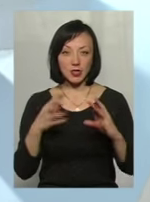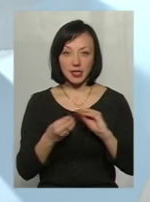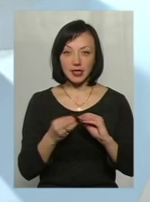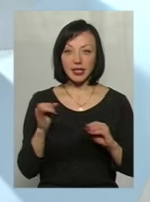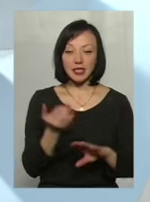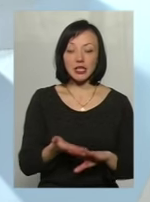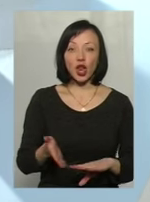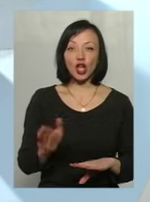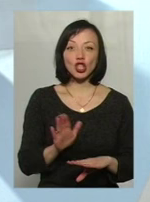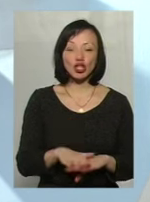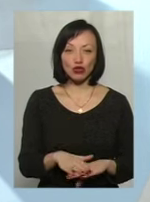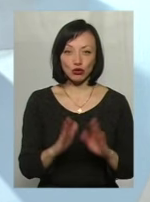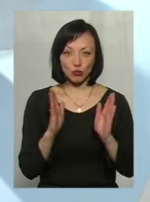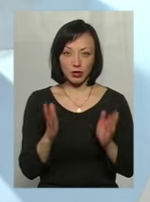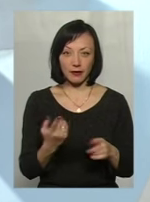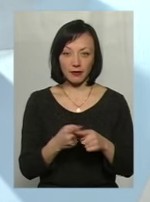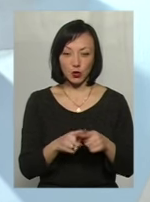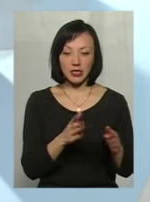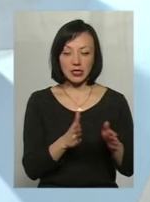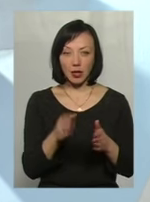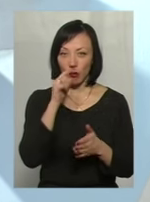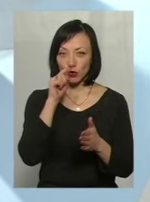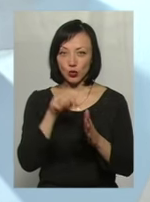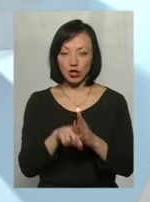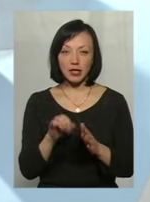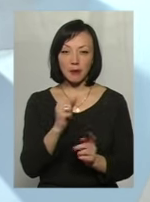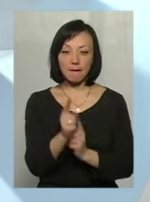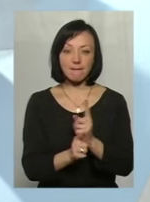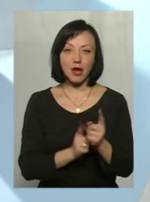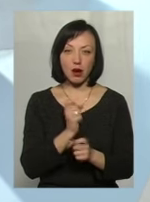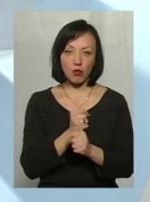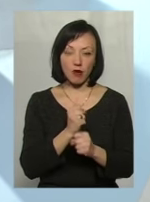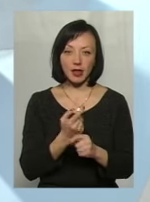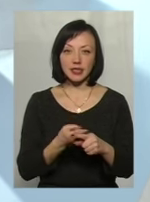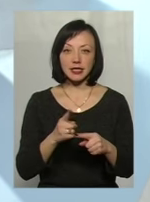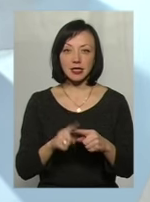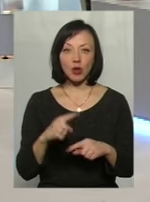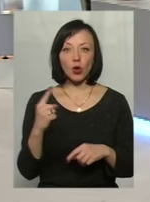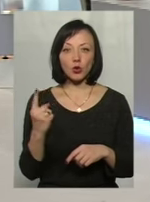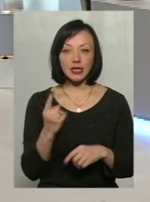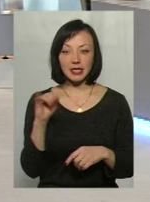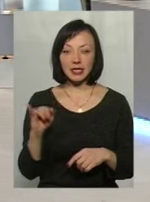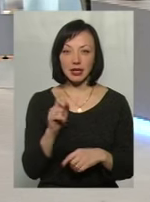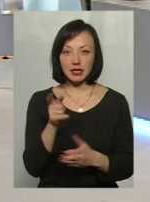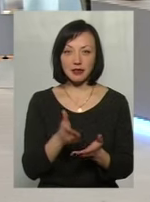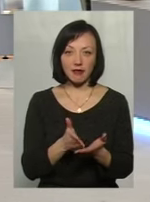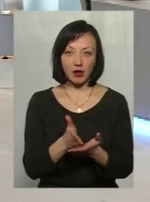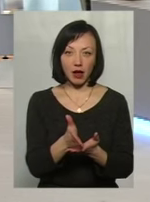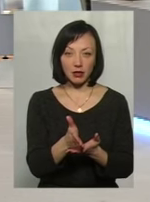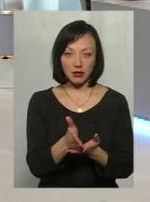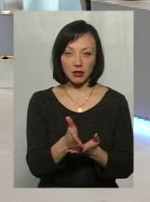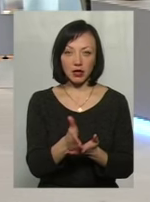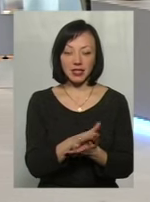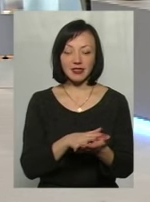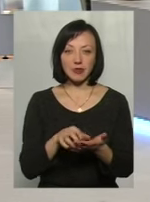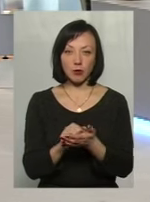значно складніше буде в цю систему втручатися і переробляти її. Це як один із варіантів, скажімо так, зведення на